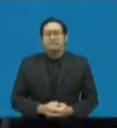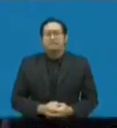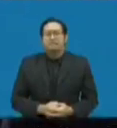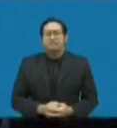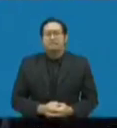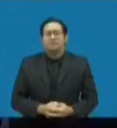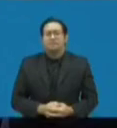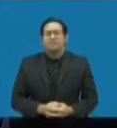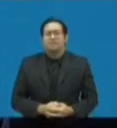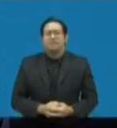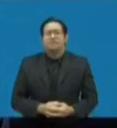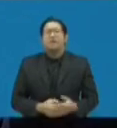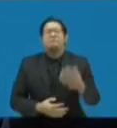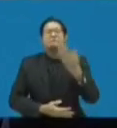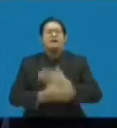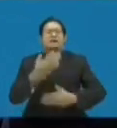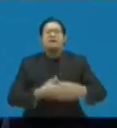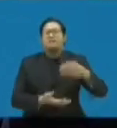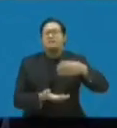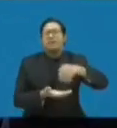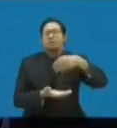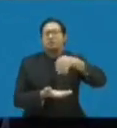faraj atur